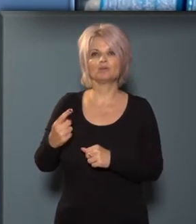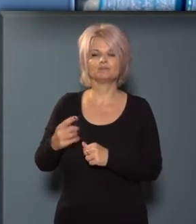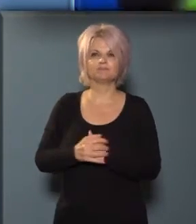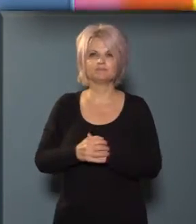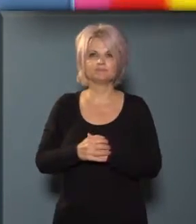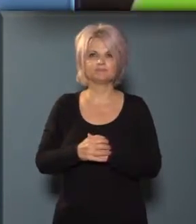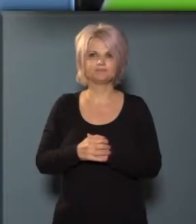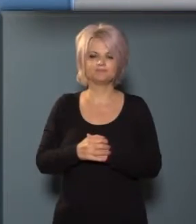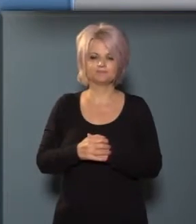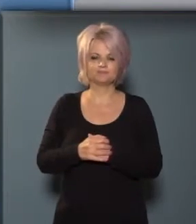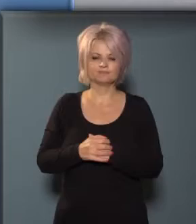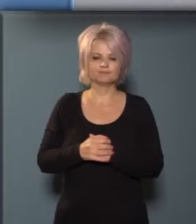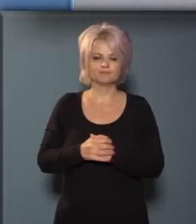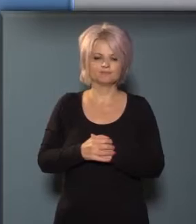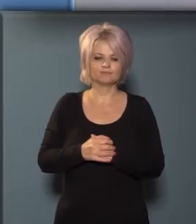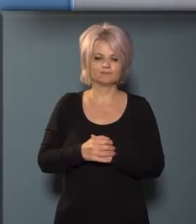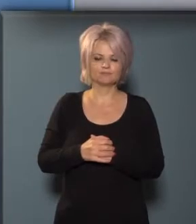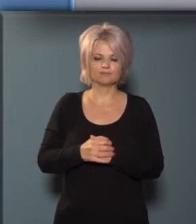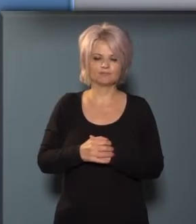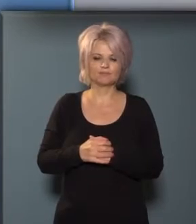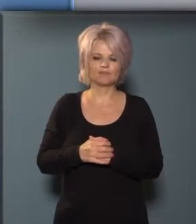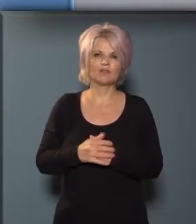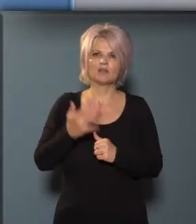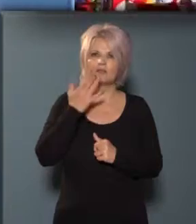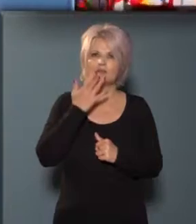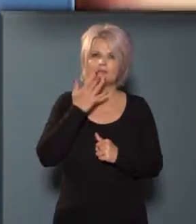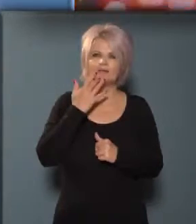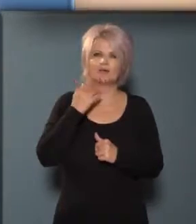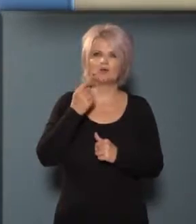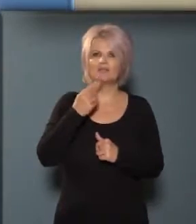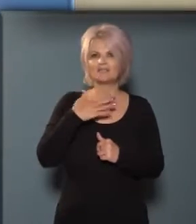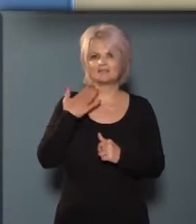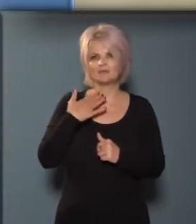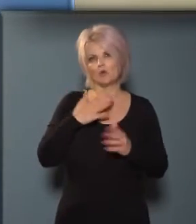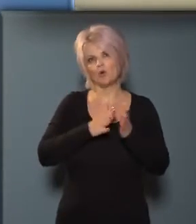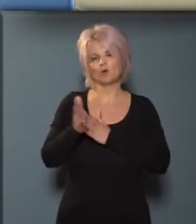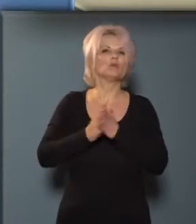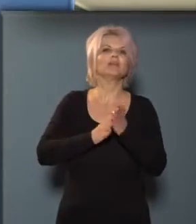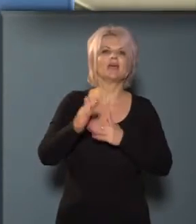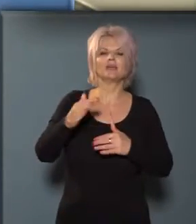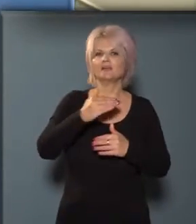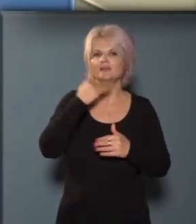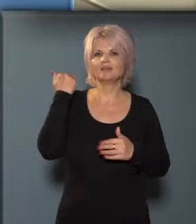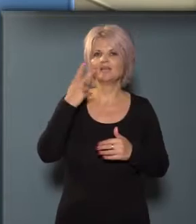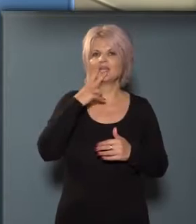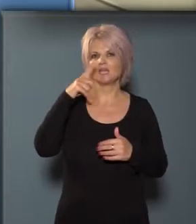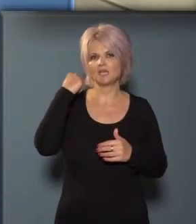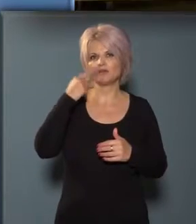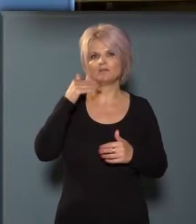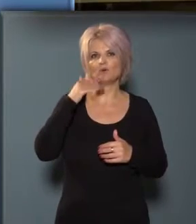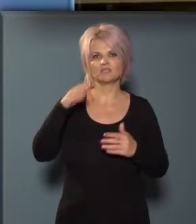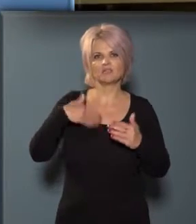hanem támogatólag üdvözlik például mondjuk az Évosznak a javaslatát, amely arról szól,